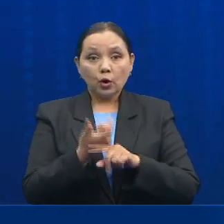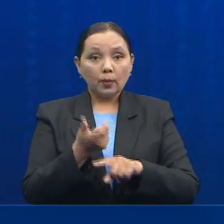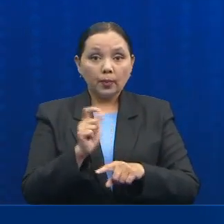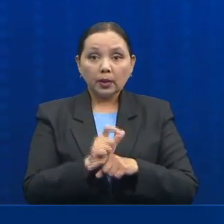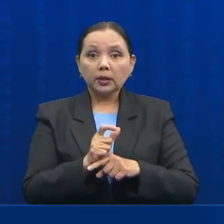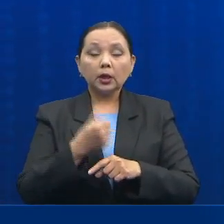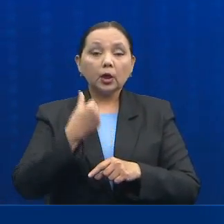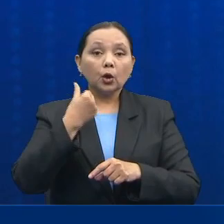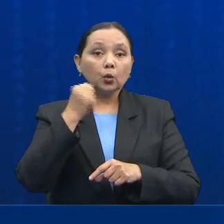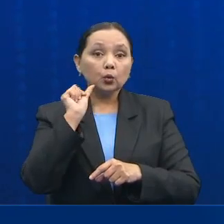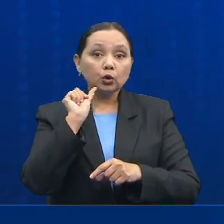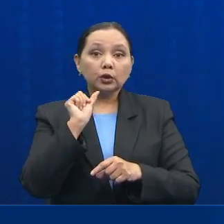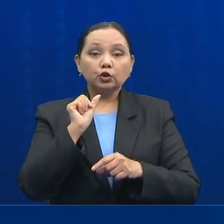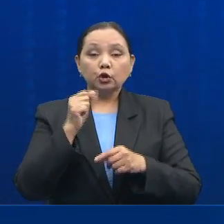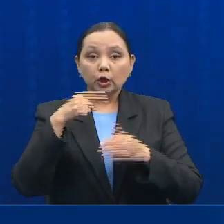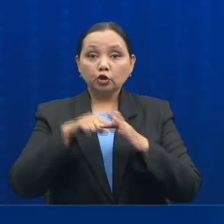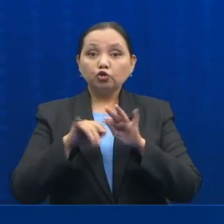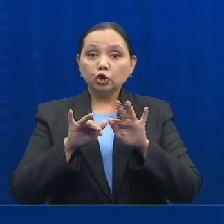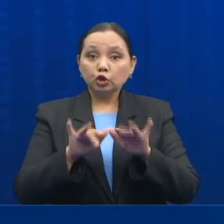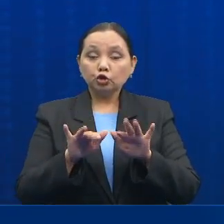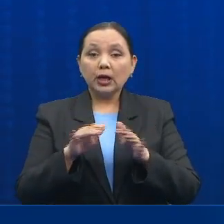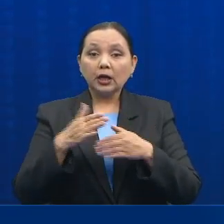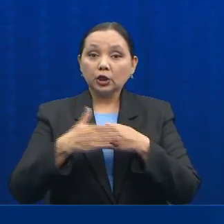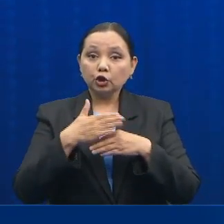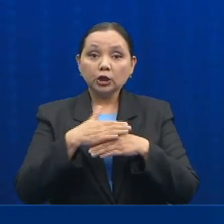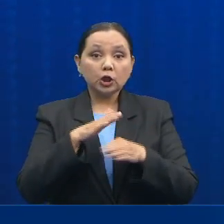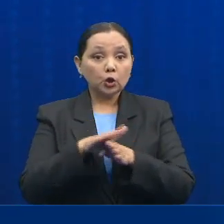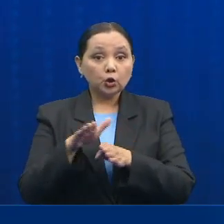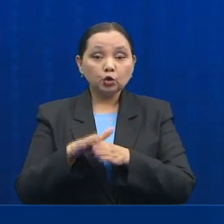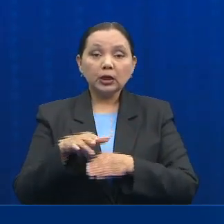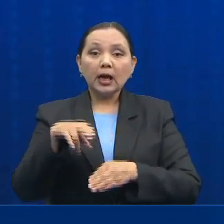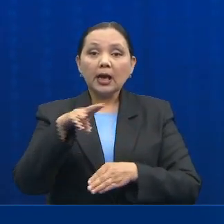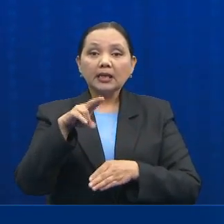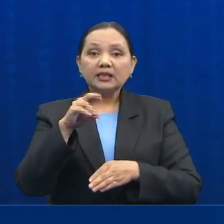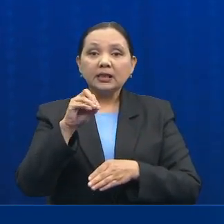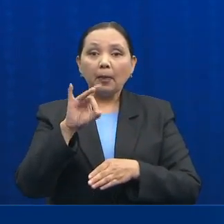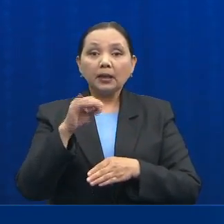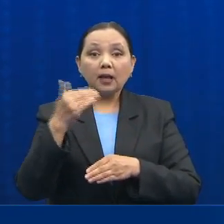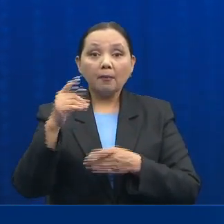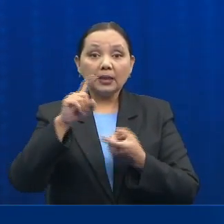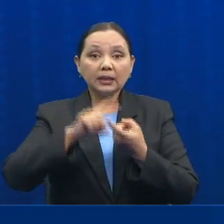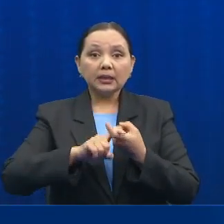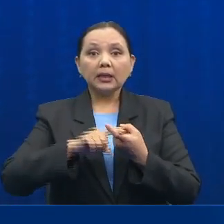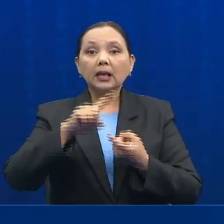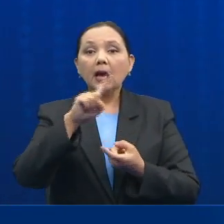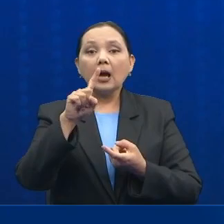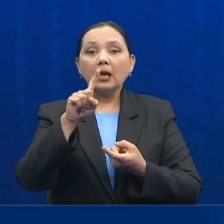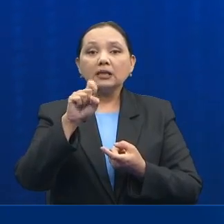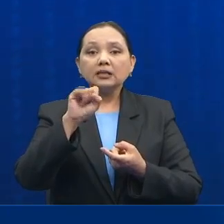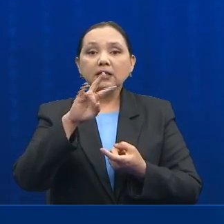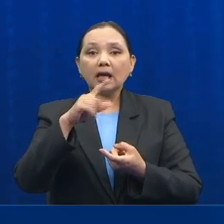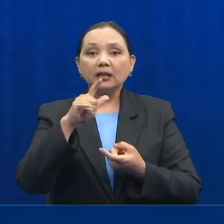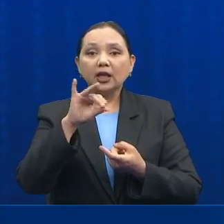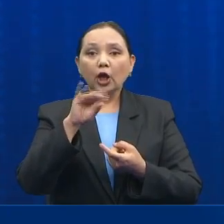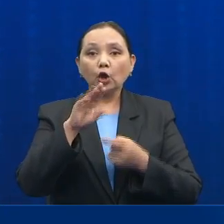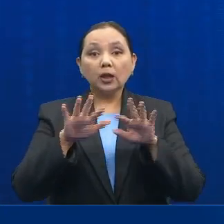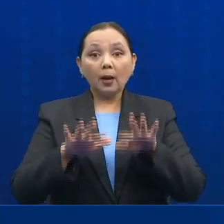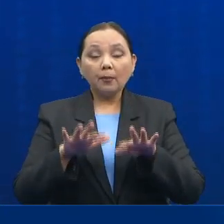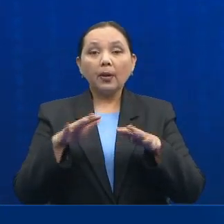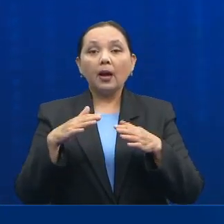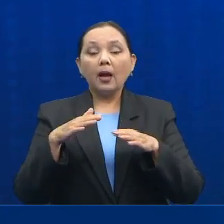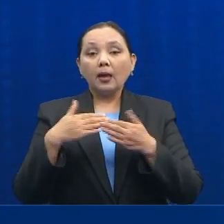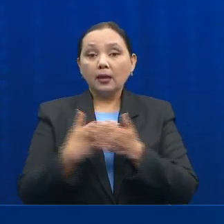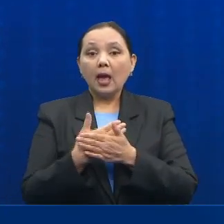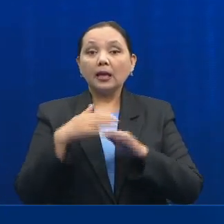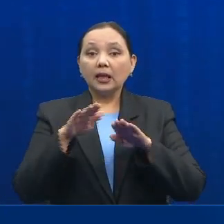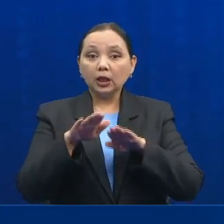Kuni kecha Ichki ishlar vazirligi huzuridagi jazoni ijro etish departamentiga qarashli Zangiota tumanida joylashgan maskanda yangi